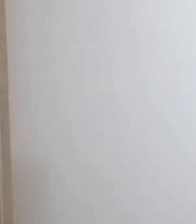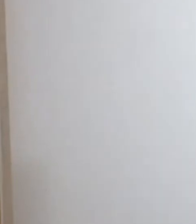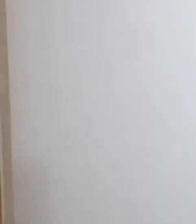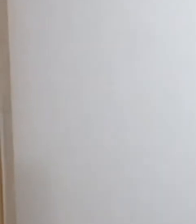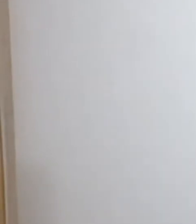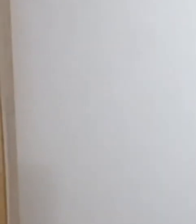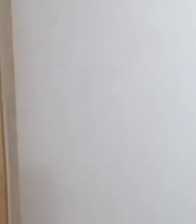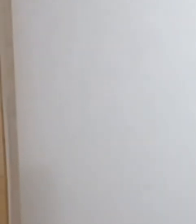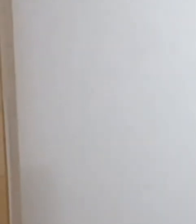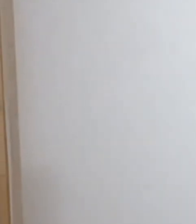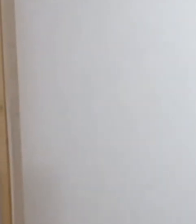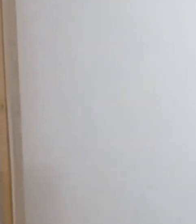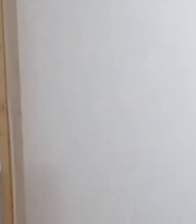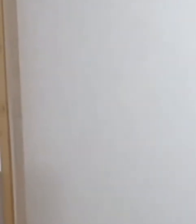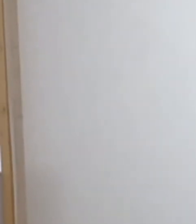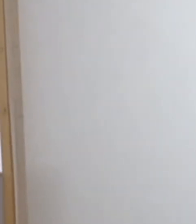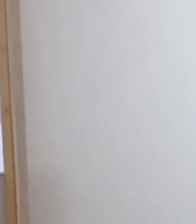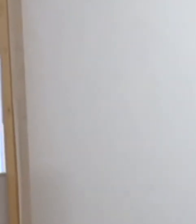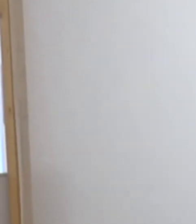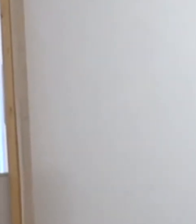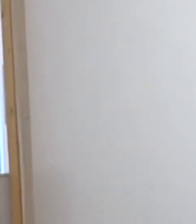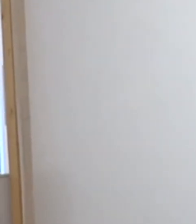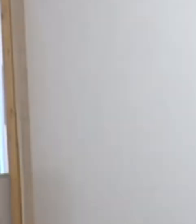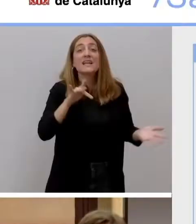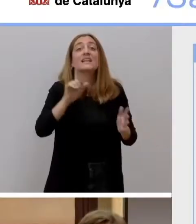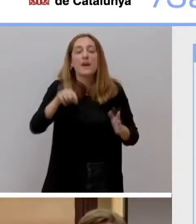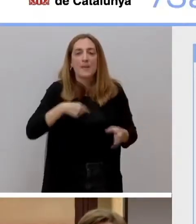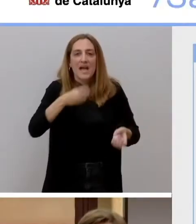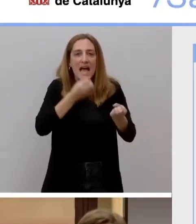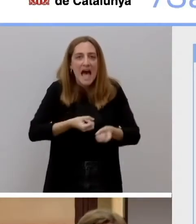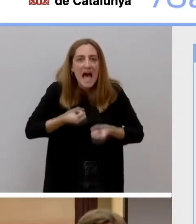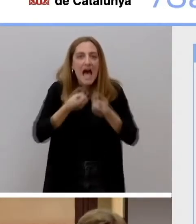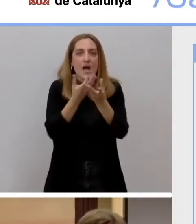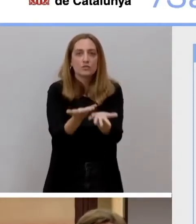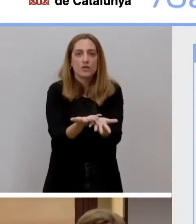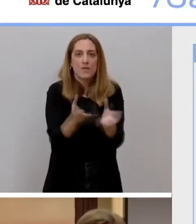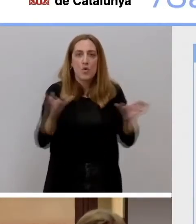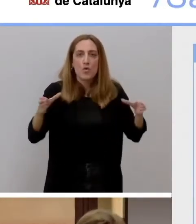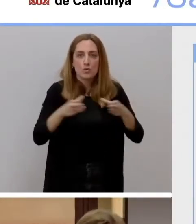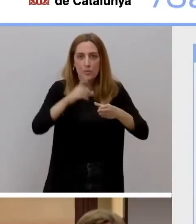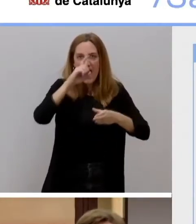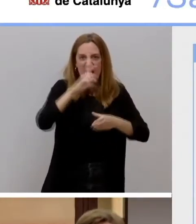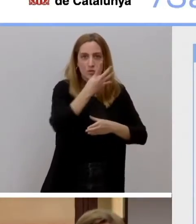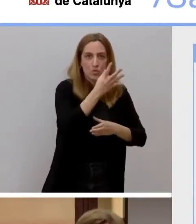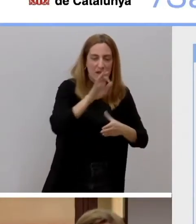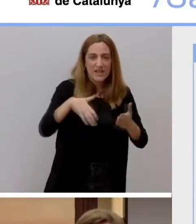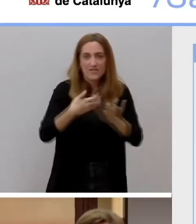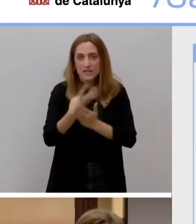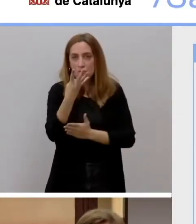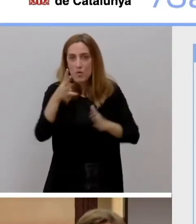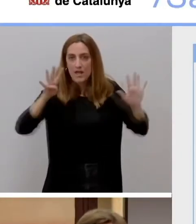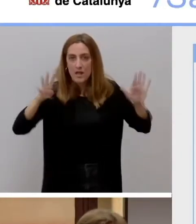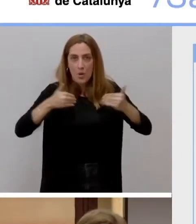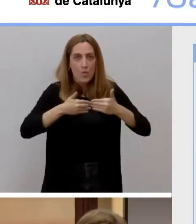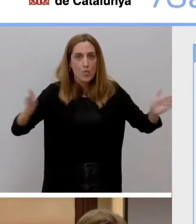aquest dimecres al matí. I anunciem que obrim el grup de 40-49 anys. Obrim a partir